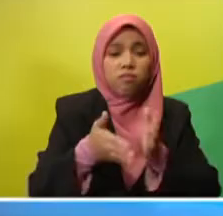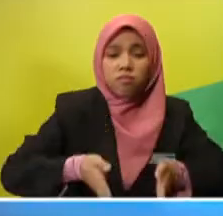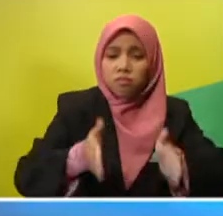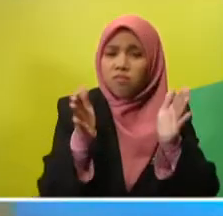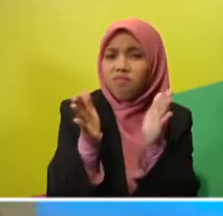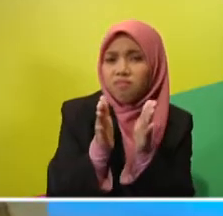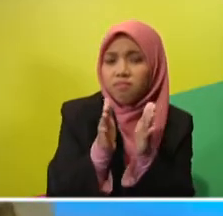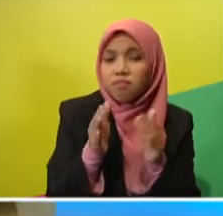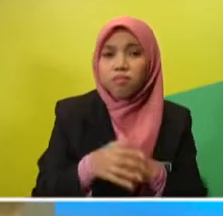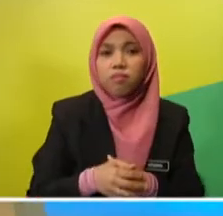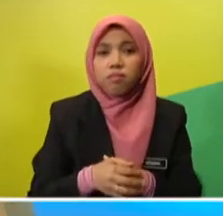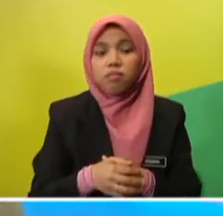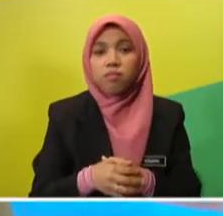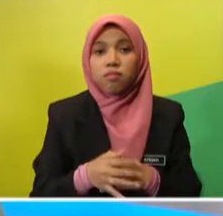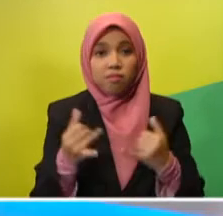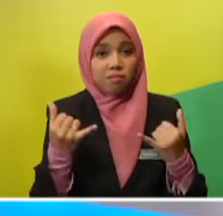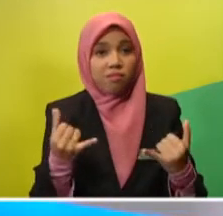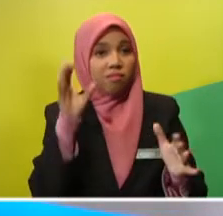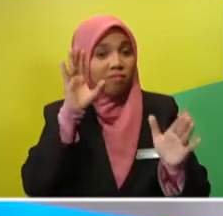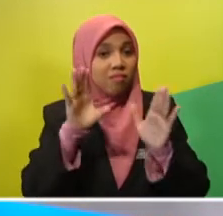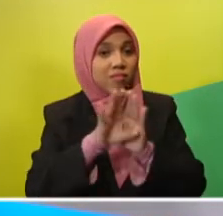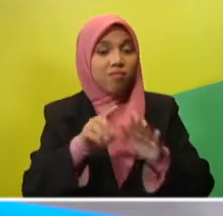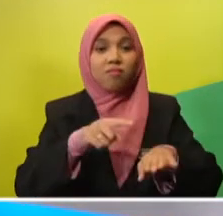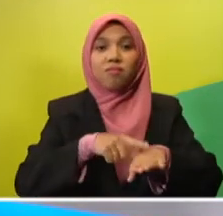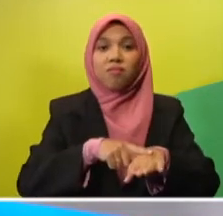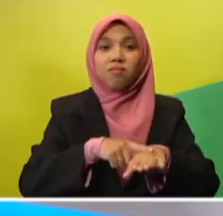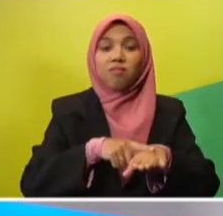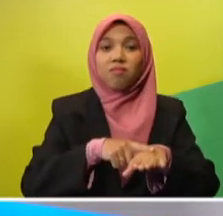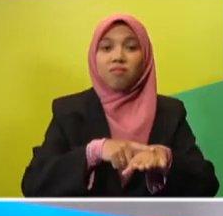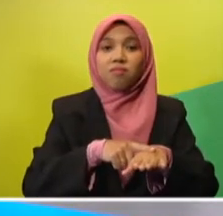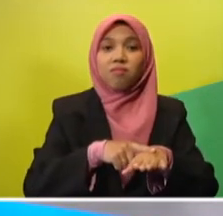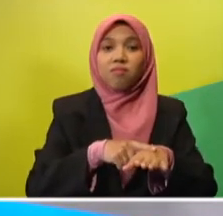Ini seperti di perpustakaan, cikgu. Ya, dalam betul. Sekolah.